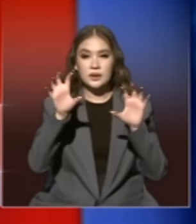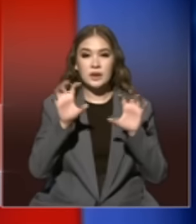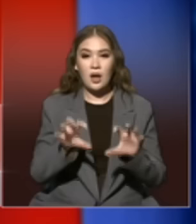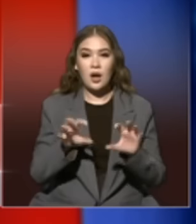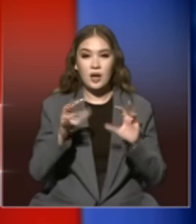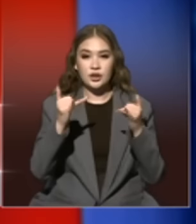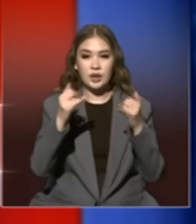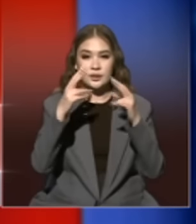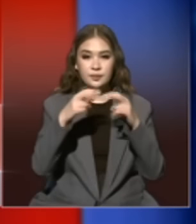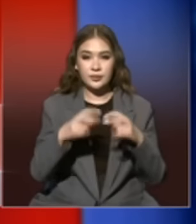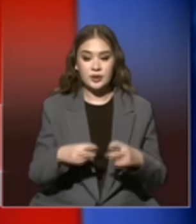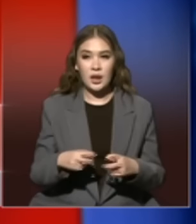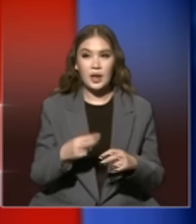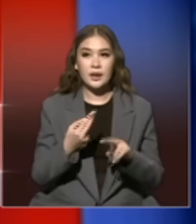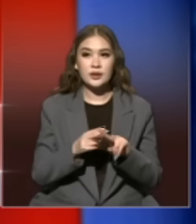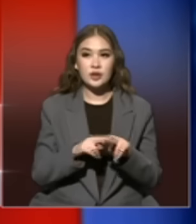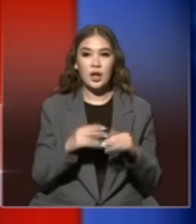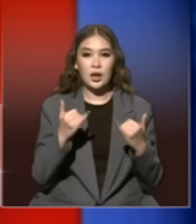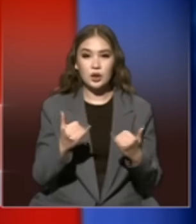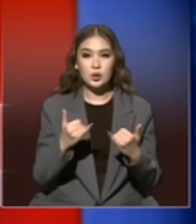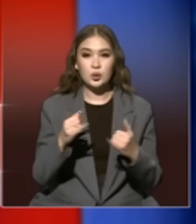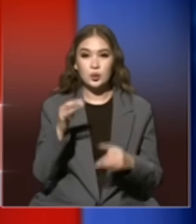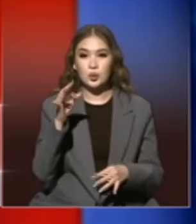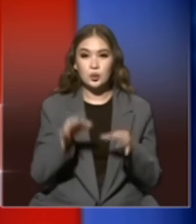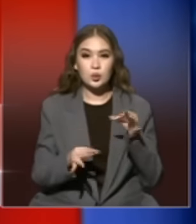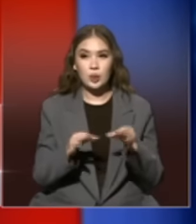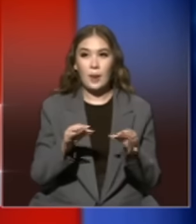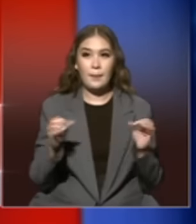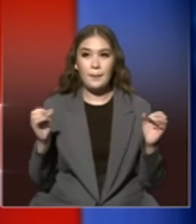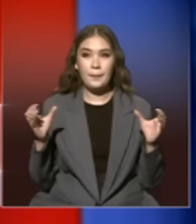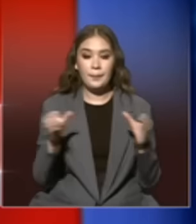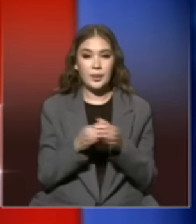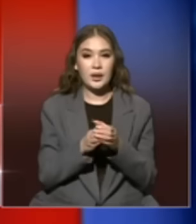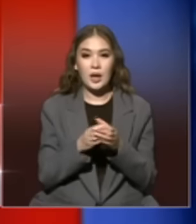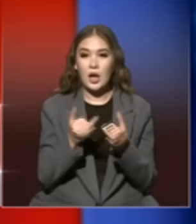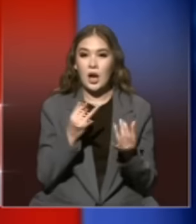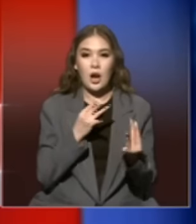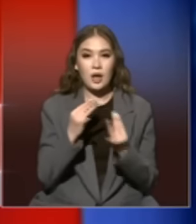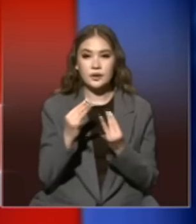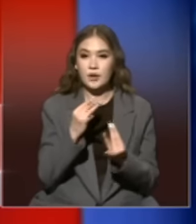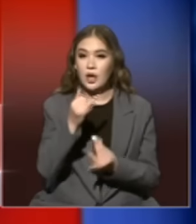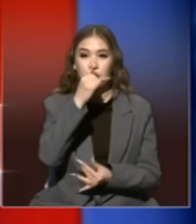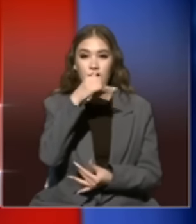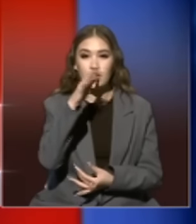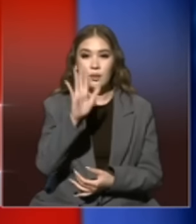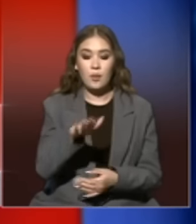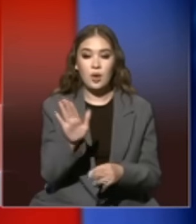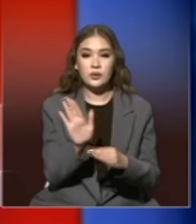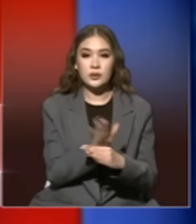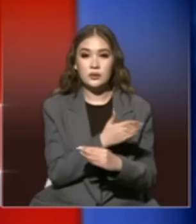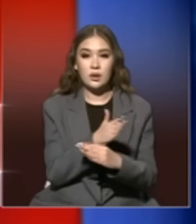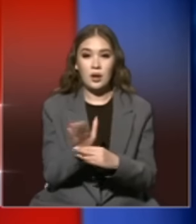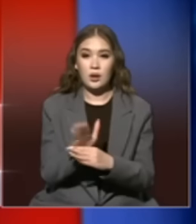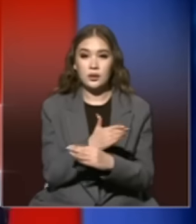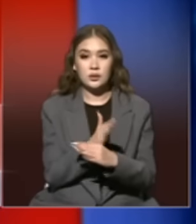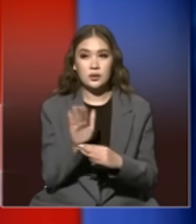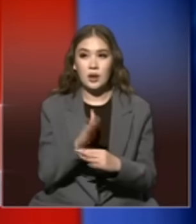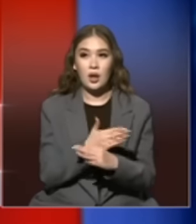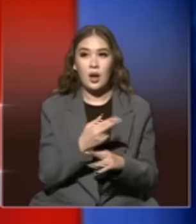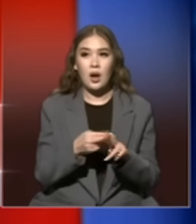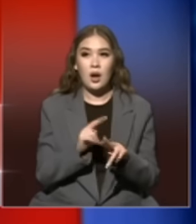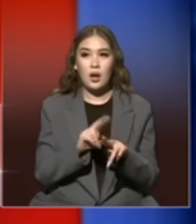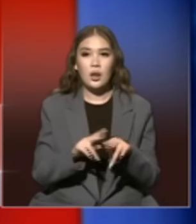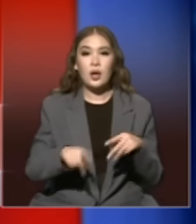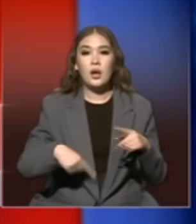алқабилер туралы. Енді судья алқабилермен бірігіп талқылай алмайды. Бөлек қарайтын қылатын болады. Қашан? Осы енді